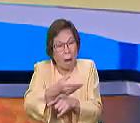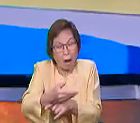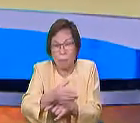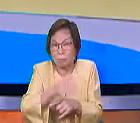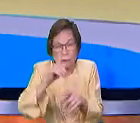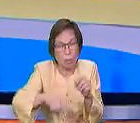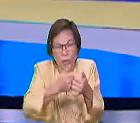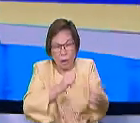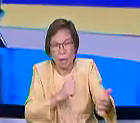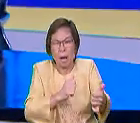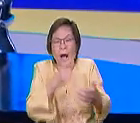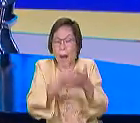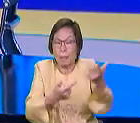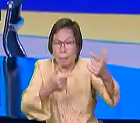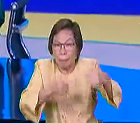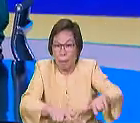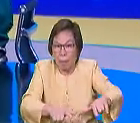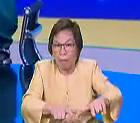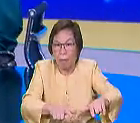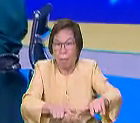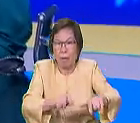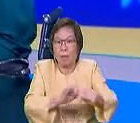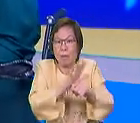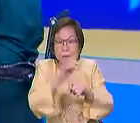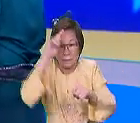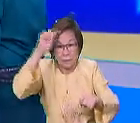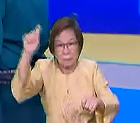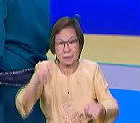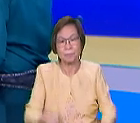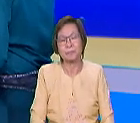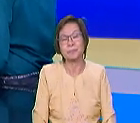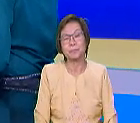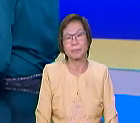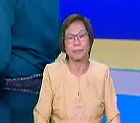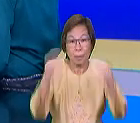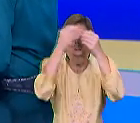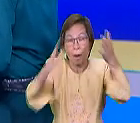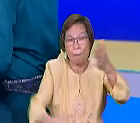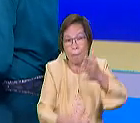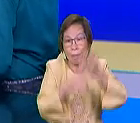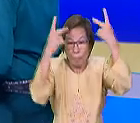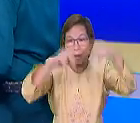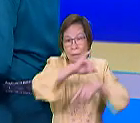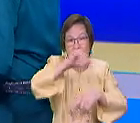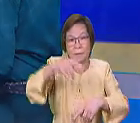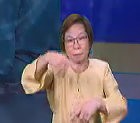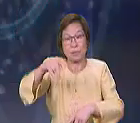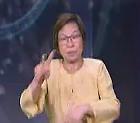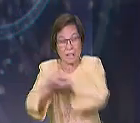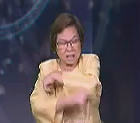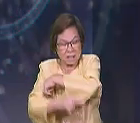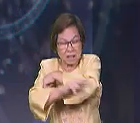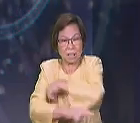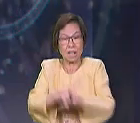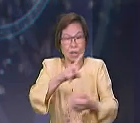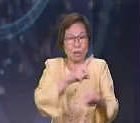perkembangan COVID-19 di Terengganu. Silakan Rashidi. Ya. Seperti mana yang dimaklumkan pemangku pengarah JPV Negeri Dr.